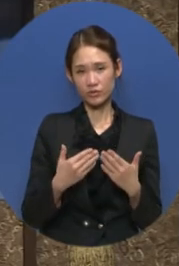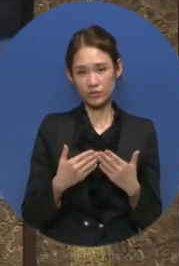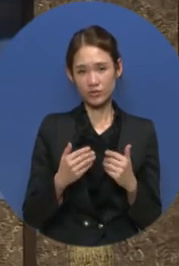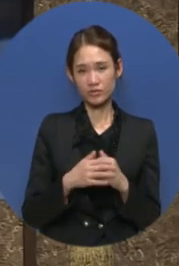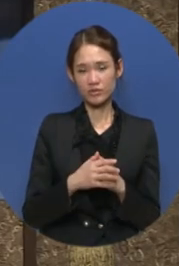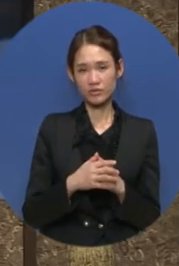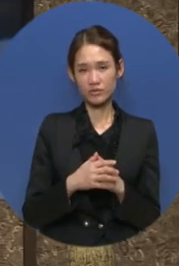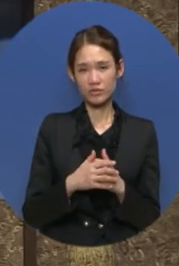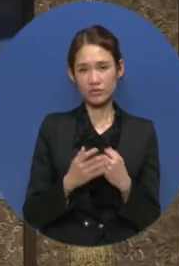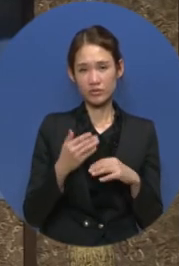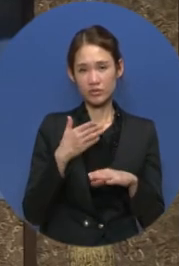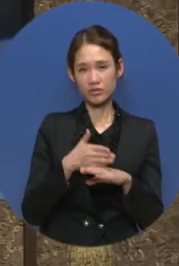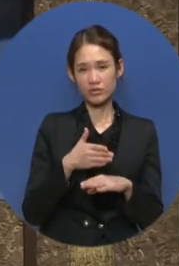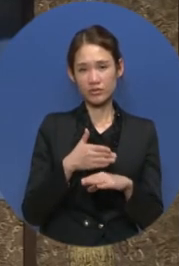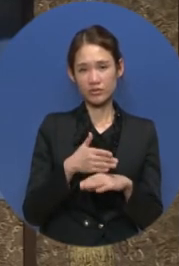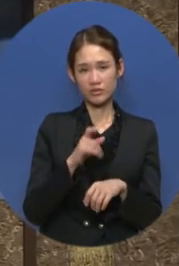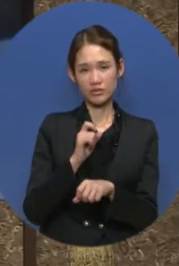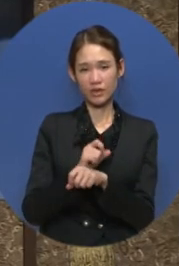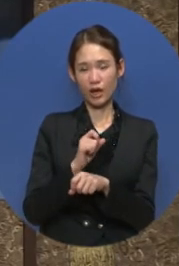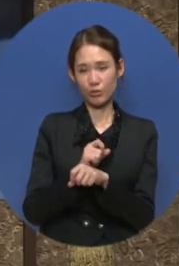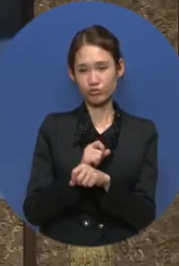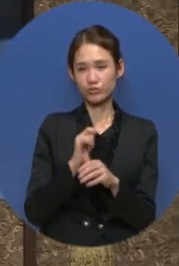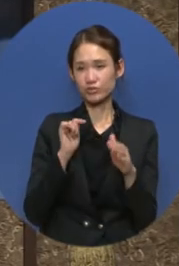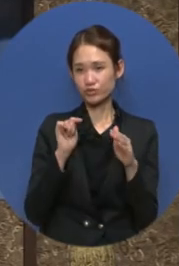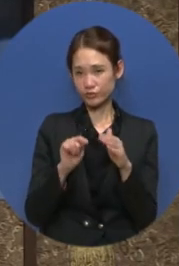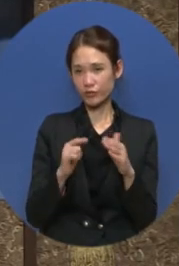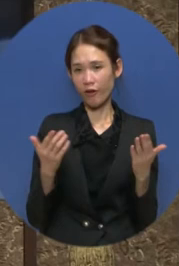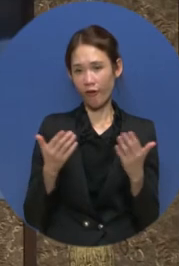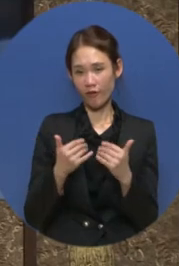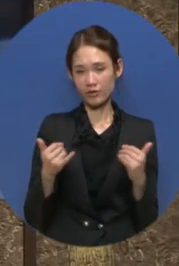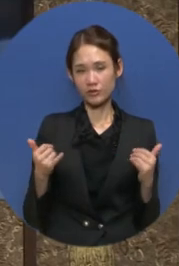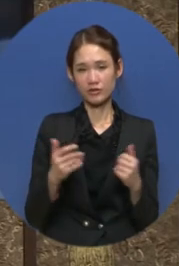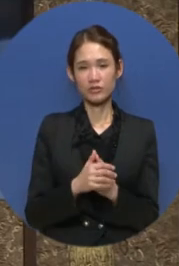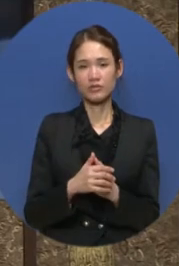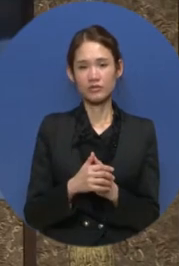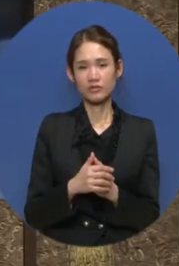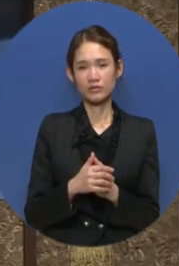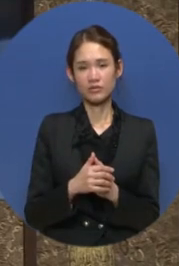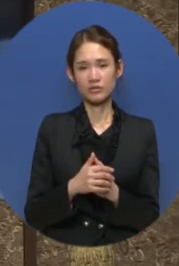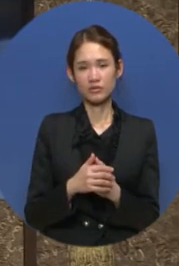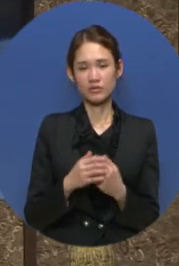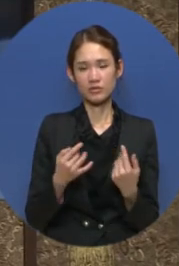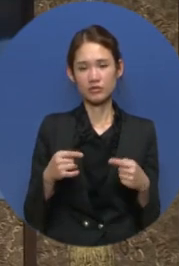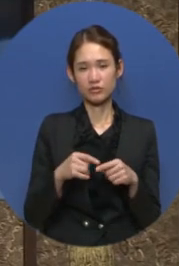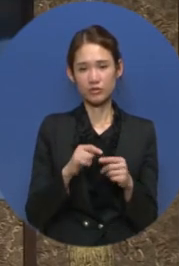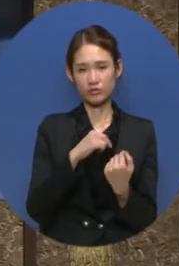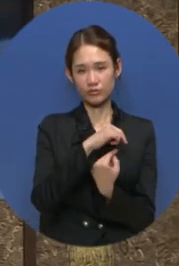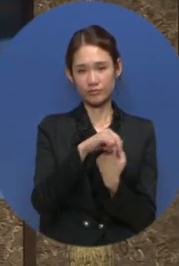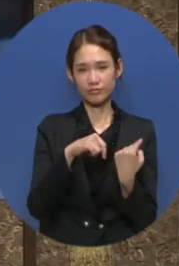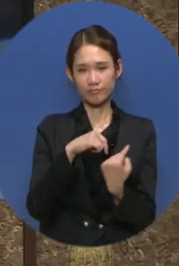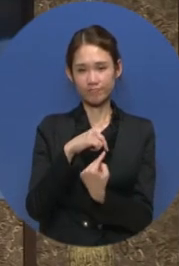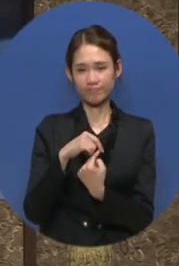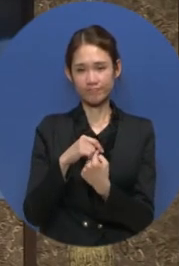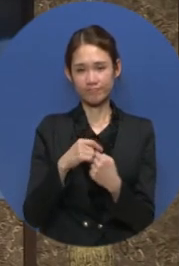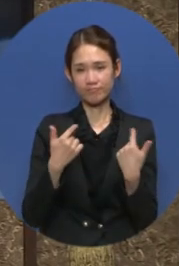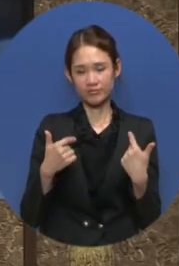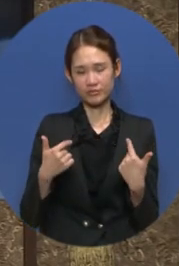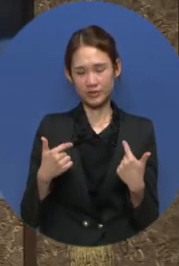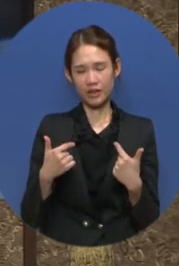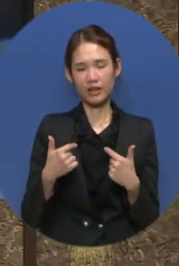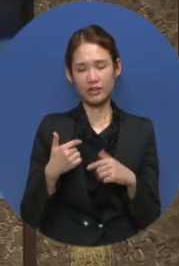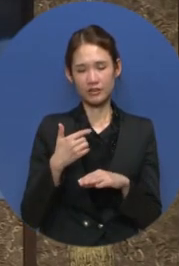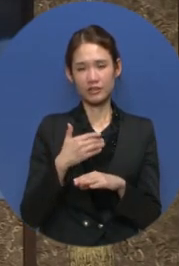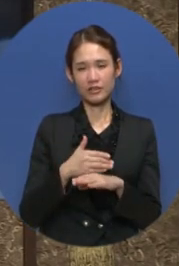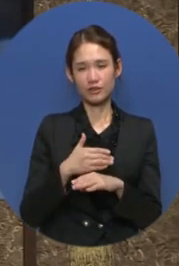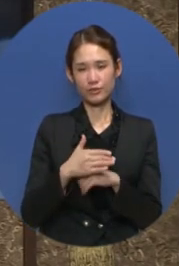주셔서 네. 그래도 감사하게 제가 이 진짜 우리 사무실을 같이 직원들이랑 네. 운영하고 있다는 게 저는